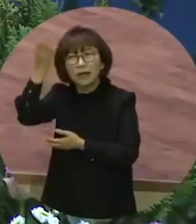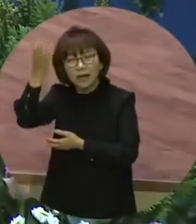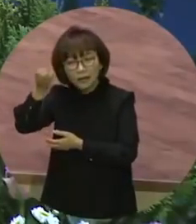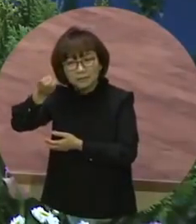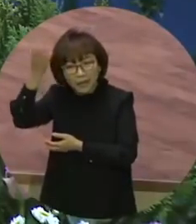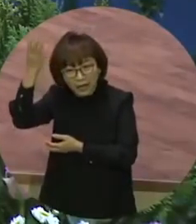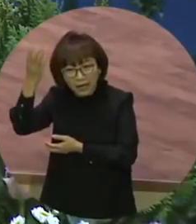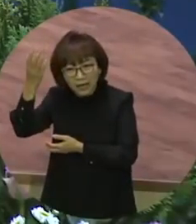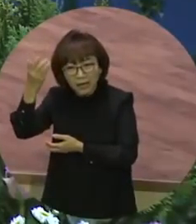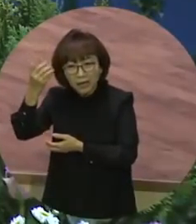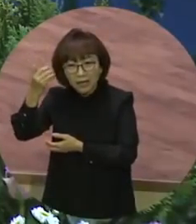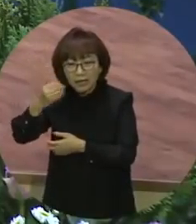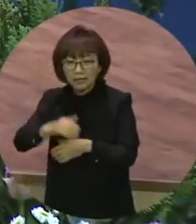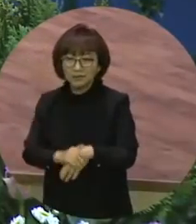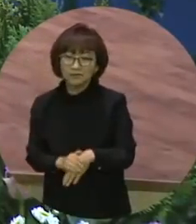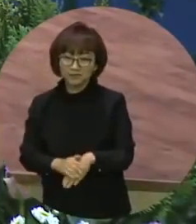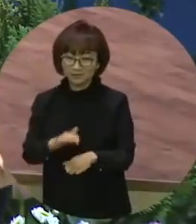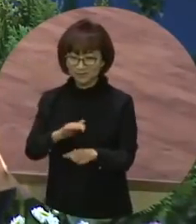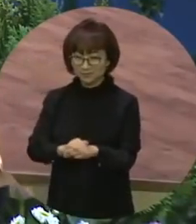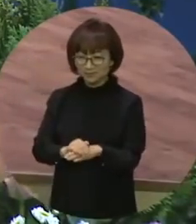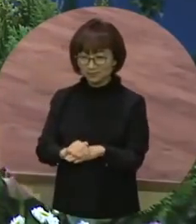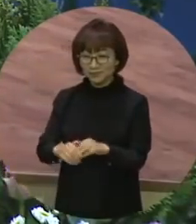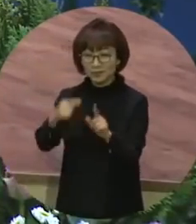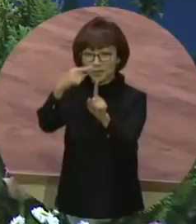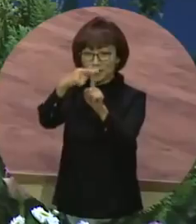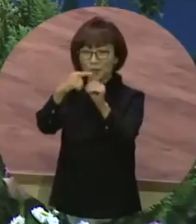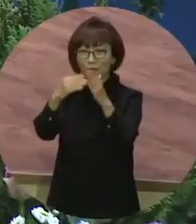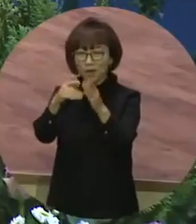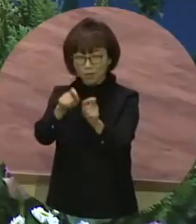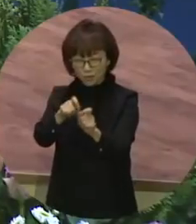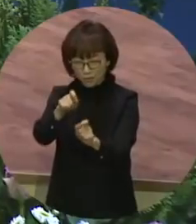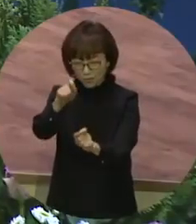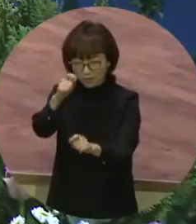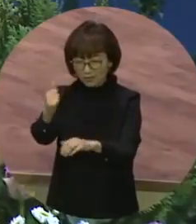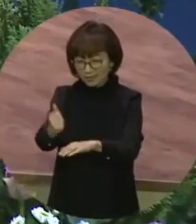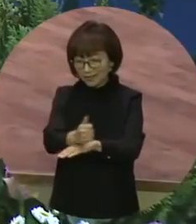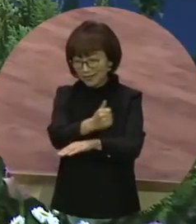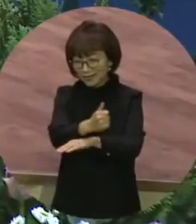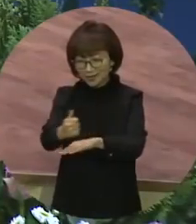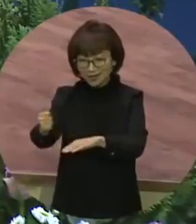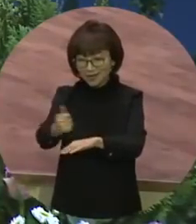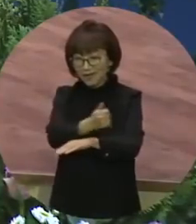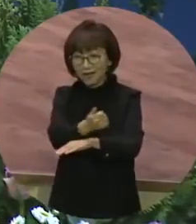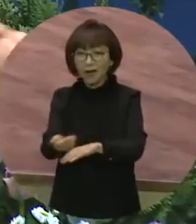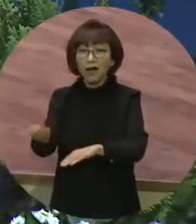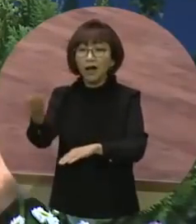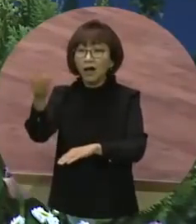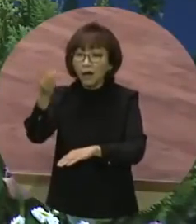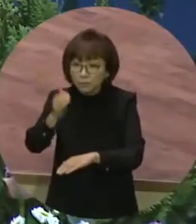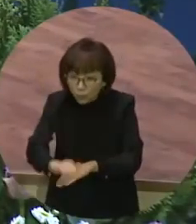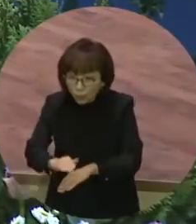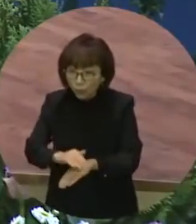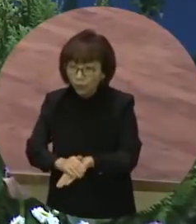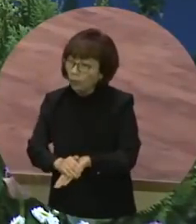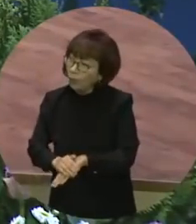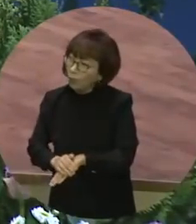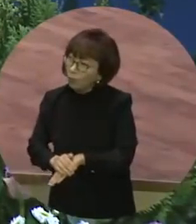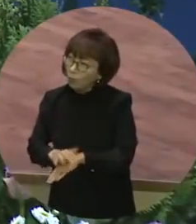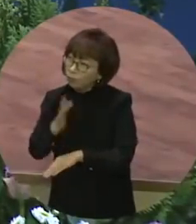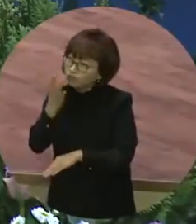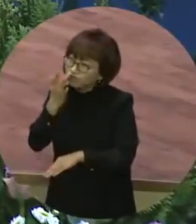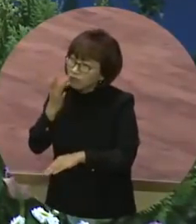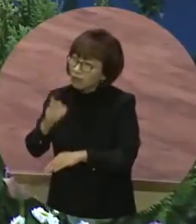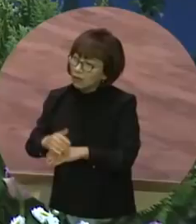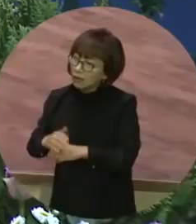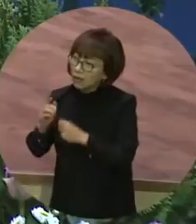말씀드리잖아요. 교회를 20년, 30년 다녀도 아는 게 하나도 없어. 영적으로 가르칠 수가 없어. 남에게 말을 못해. 가슴에